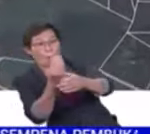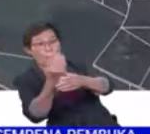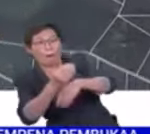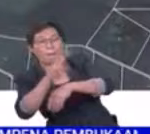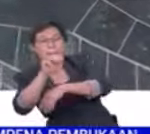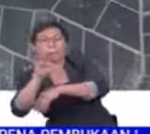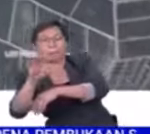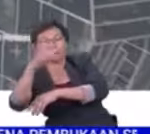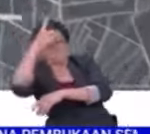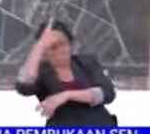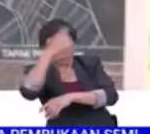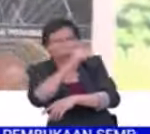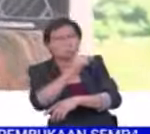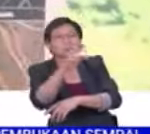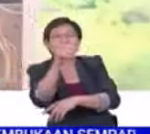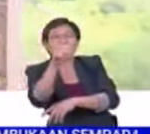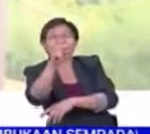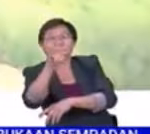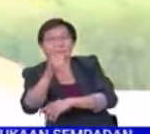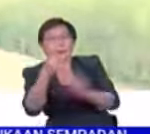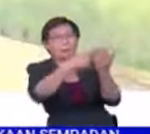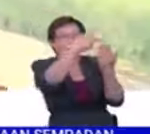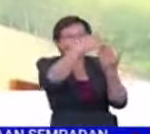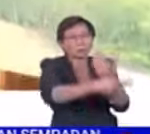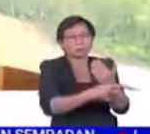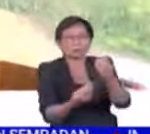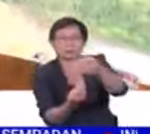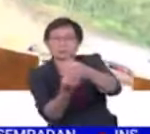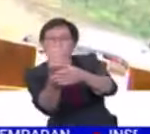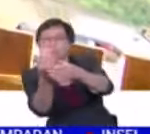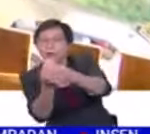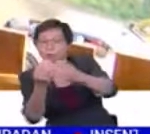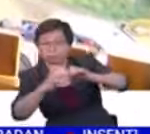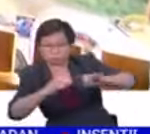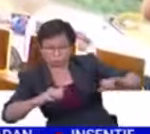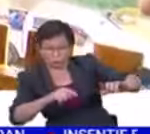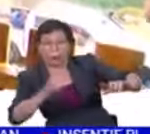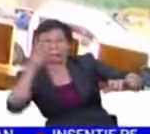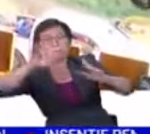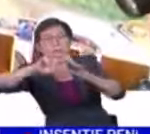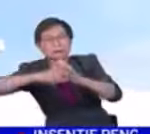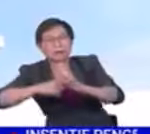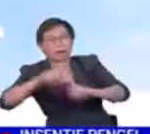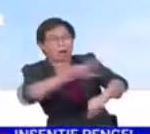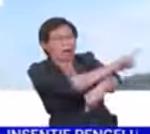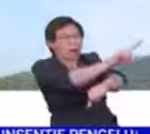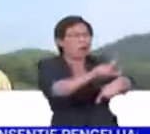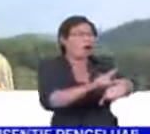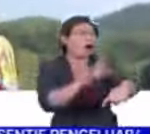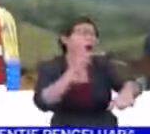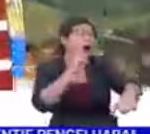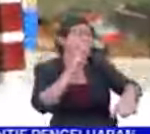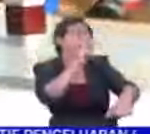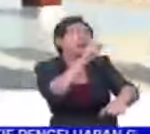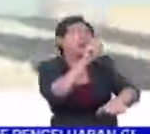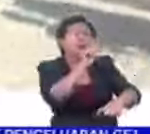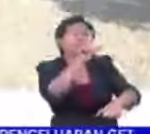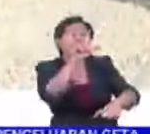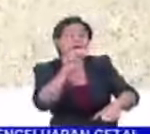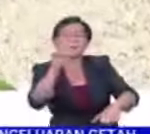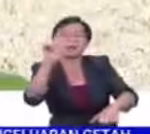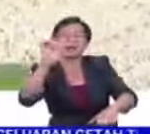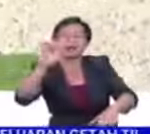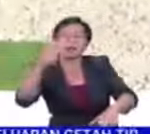Besar Datuk Seri Sarani Mohamad berkata projek pertama tanaman durian bakal dilaksana di ladang air Kala Lenggong